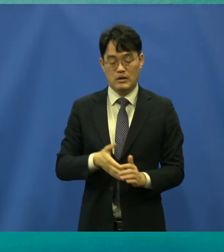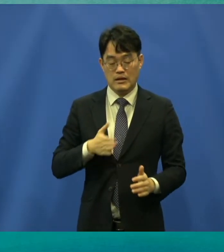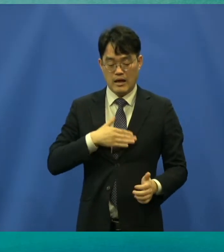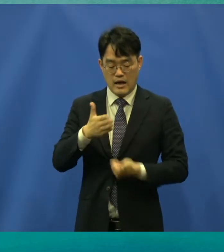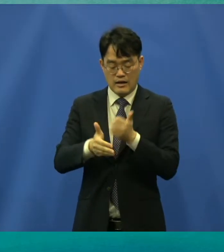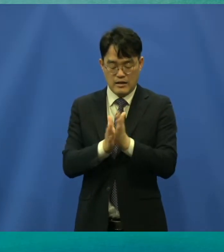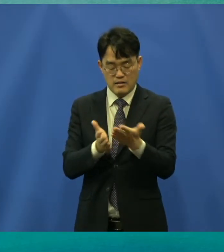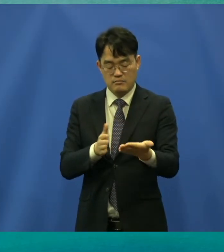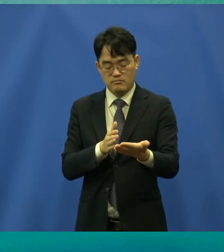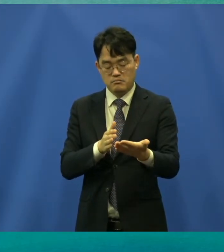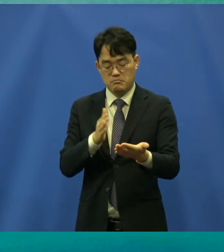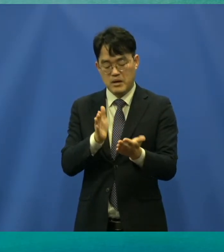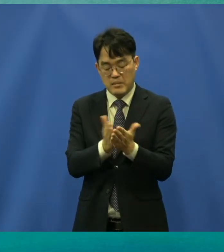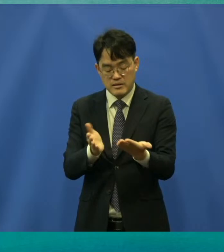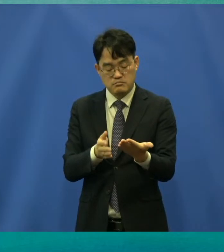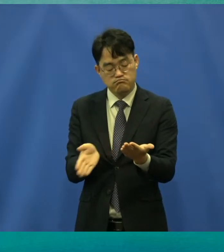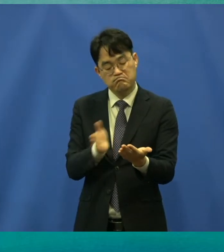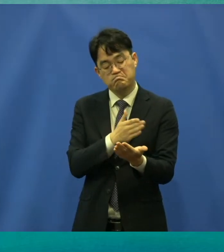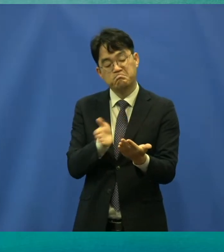그리고 그 성경의 말씀이